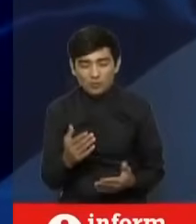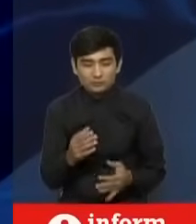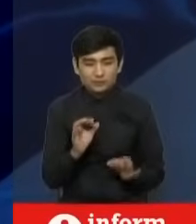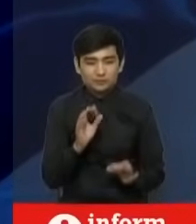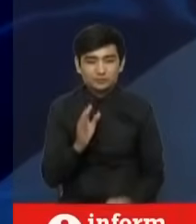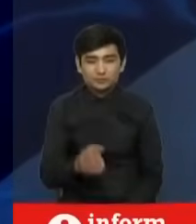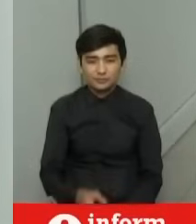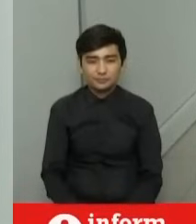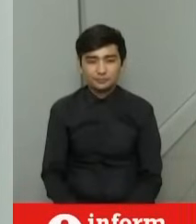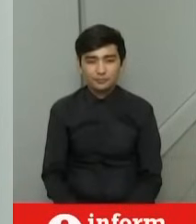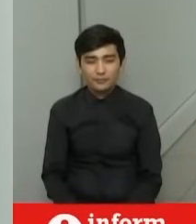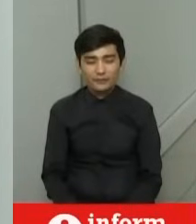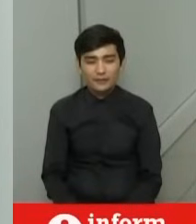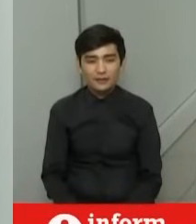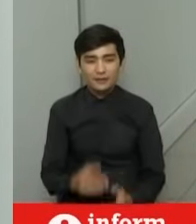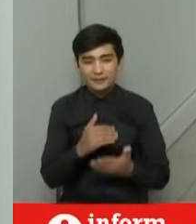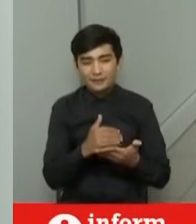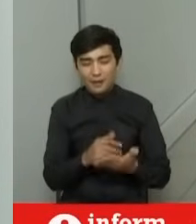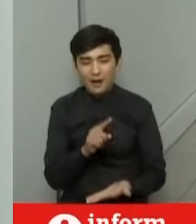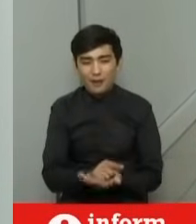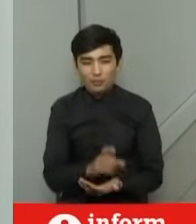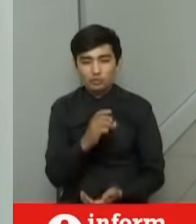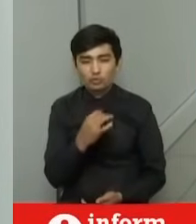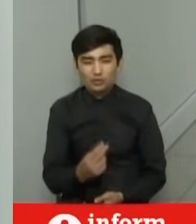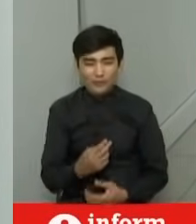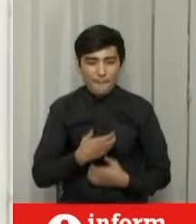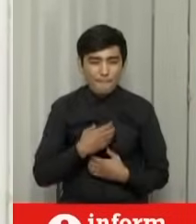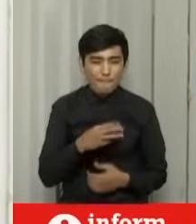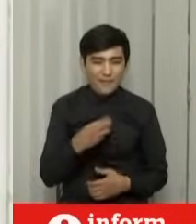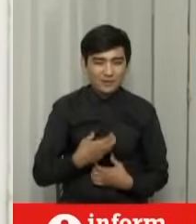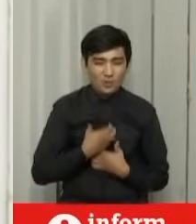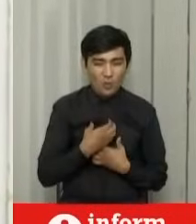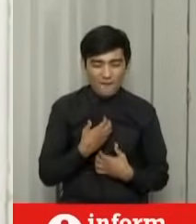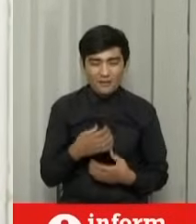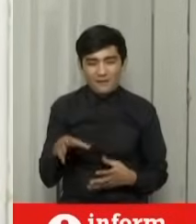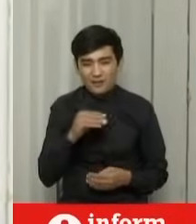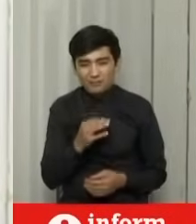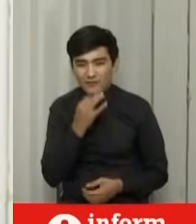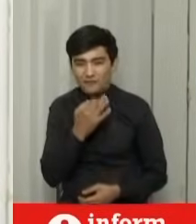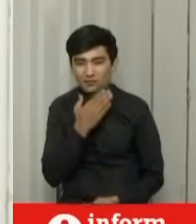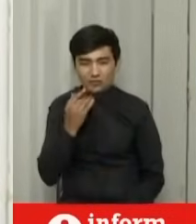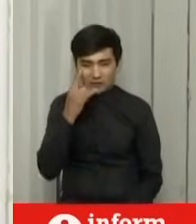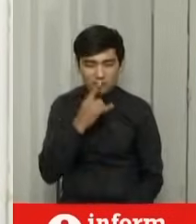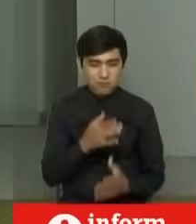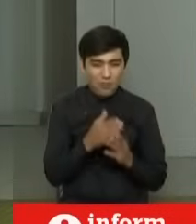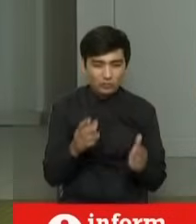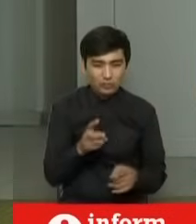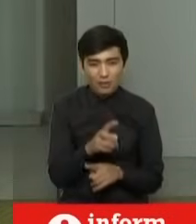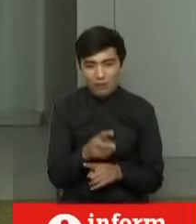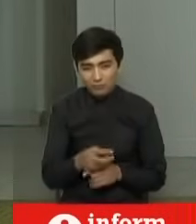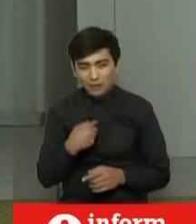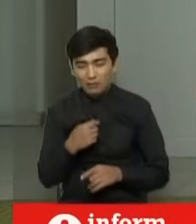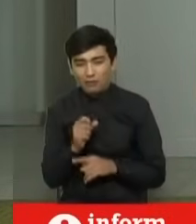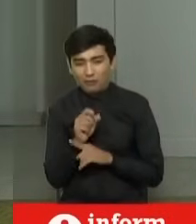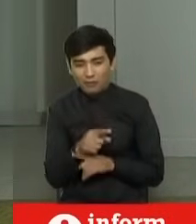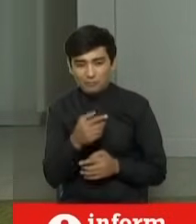Шапо. Система обязательного соцмедстрахования вызывает все больше недовольства казахстанцев. На прием приходится записываться